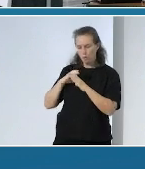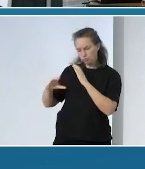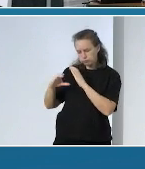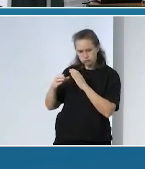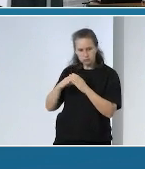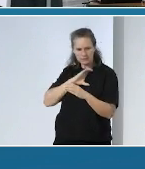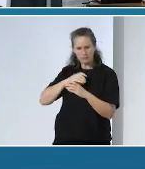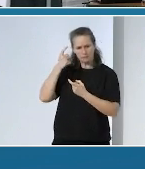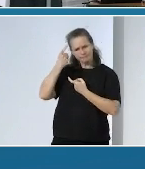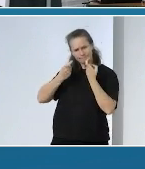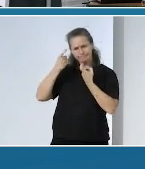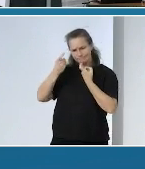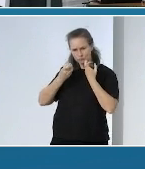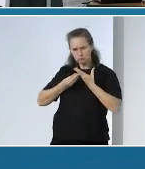communication.